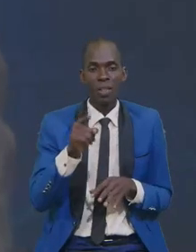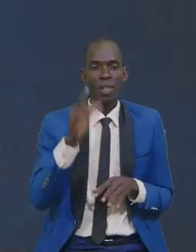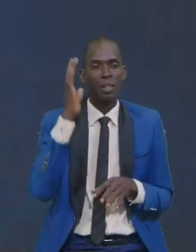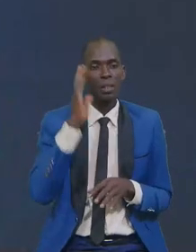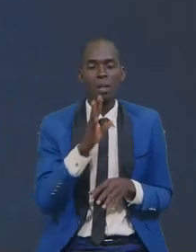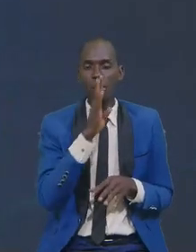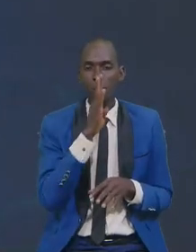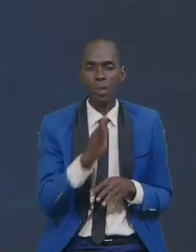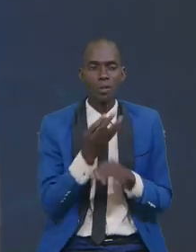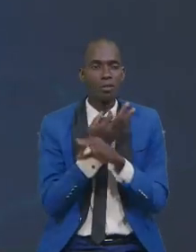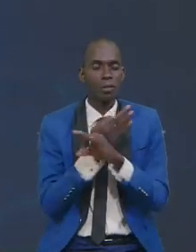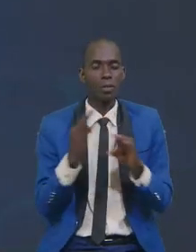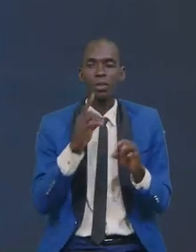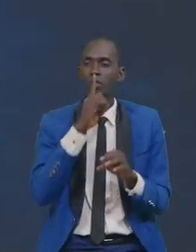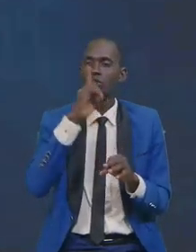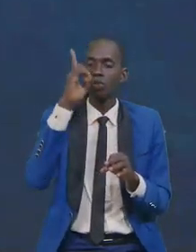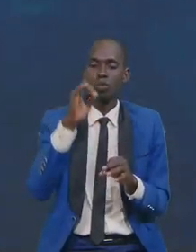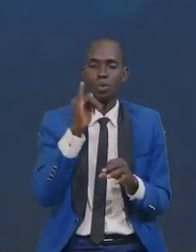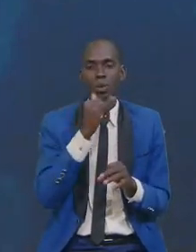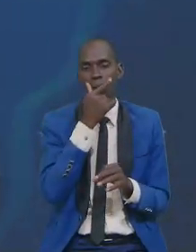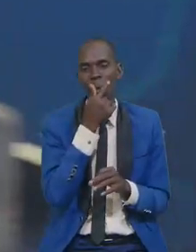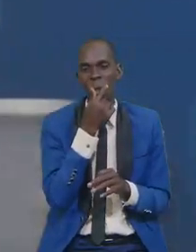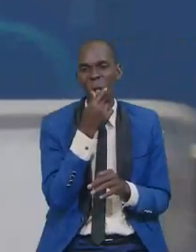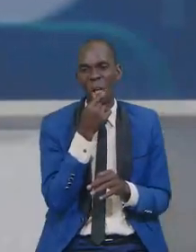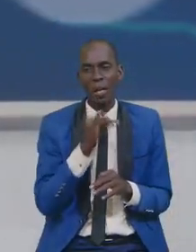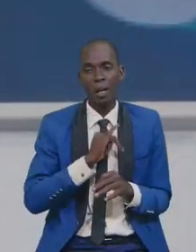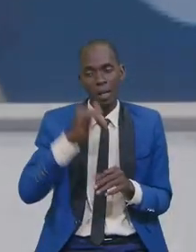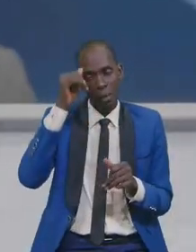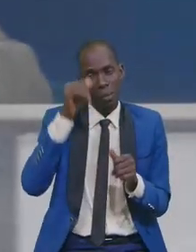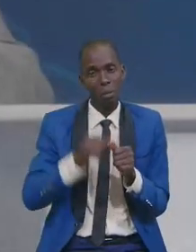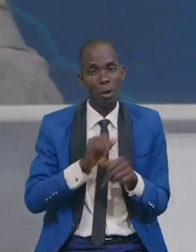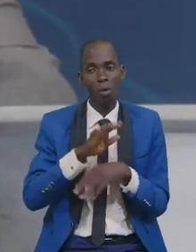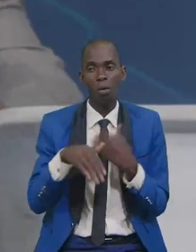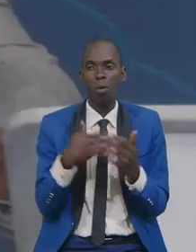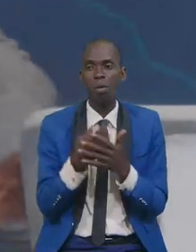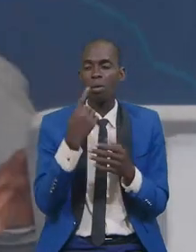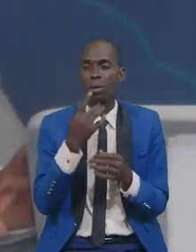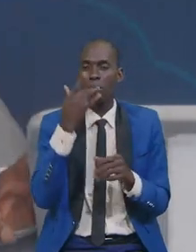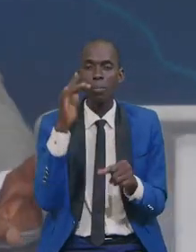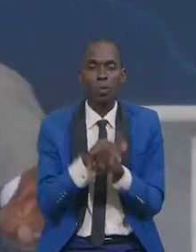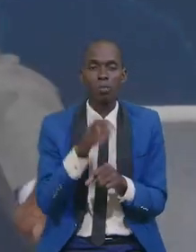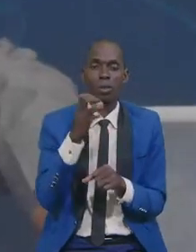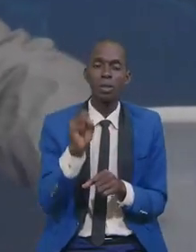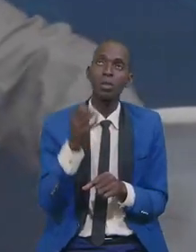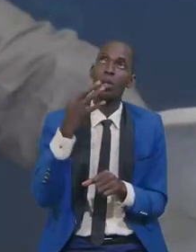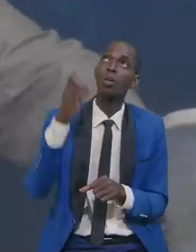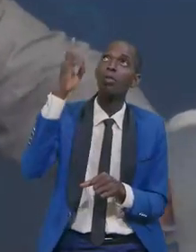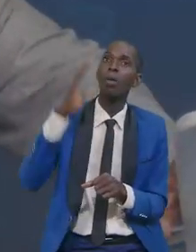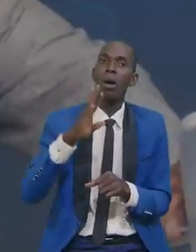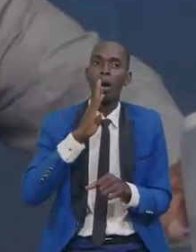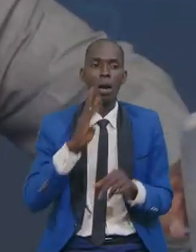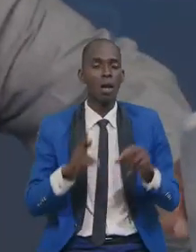vous serez réellement libres. » Rappelez-vous, toutes les promesses de Dieu sont oui